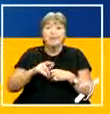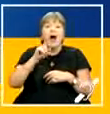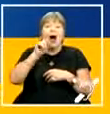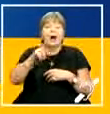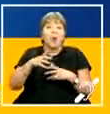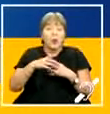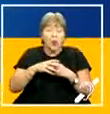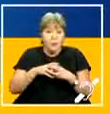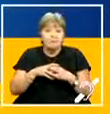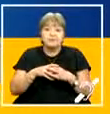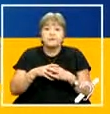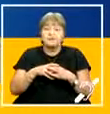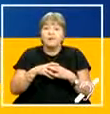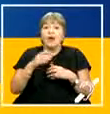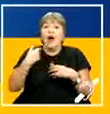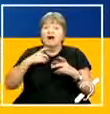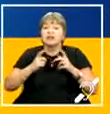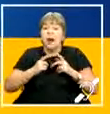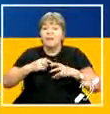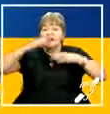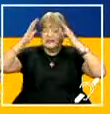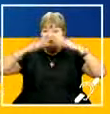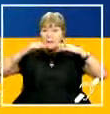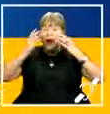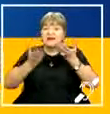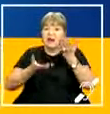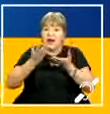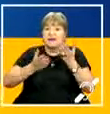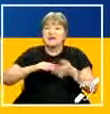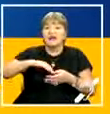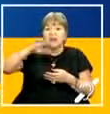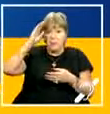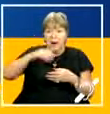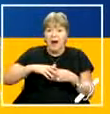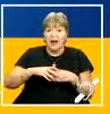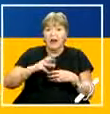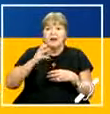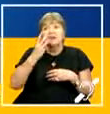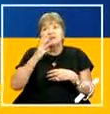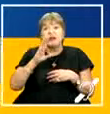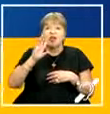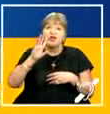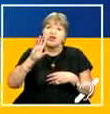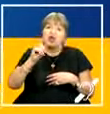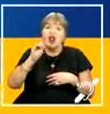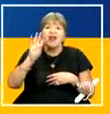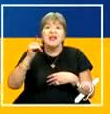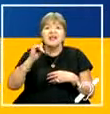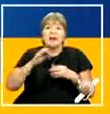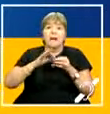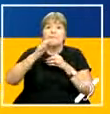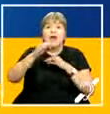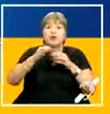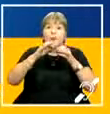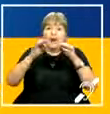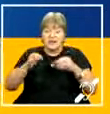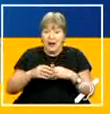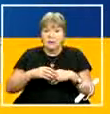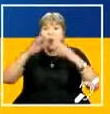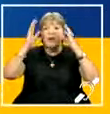fenomene vizate ninsorile abundente, așteptăm peste 30-35 de litri pe metru pătrat, deci